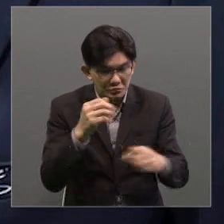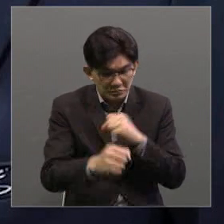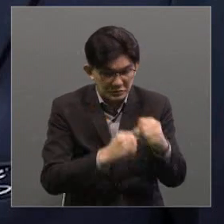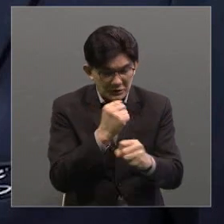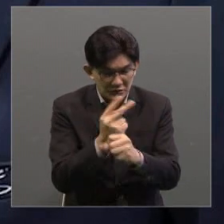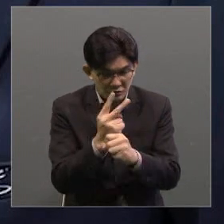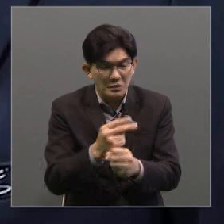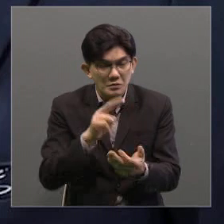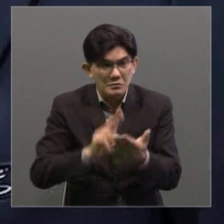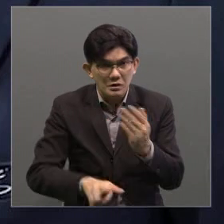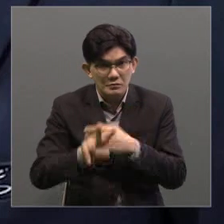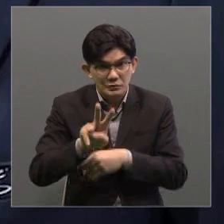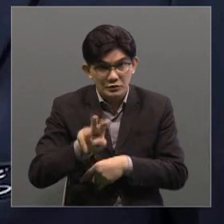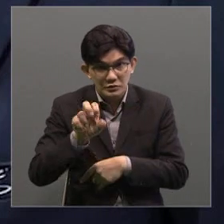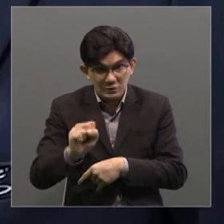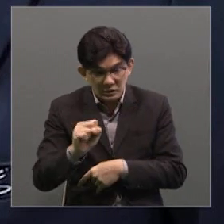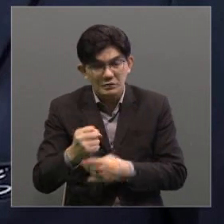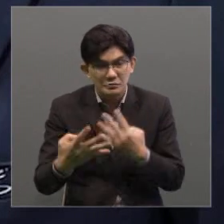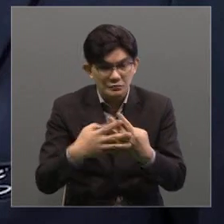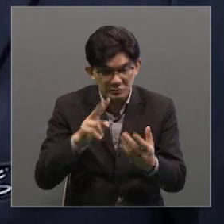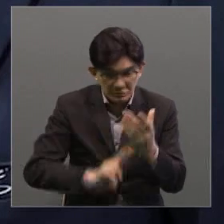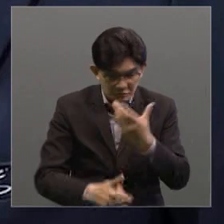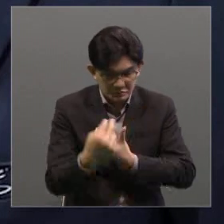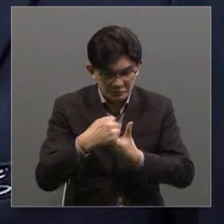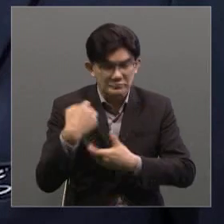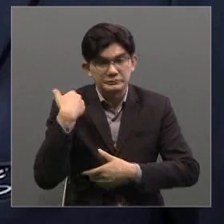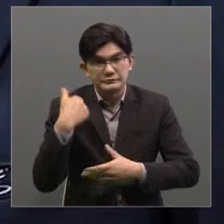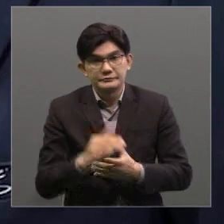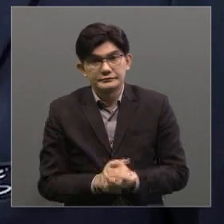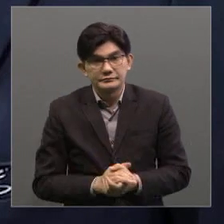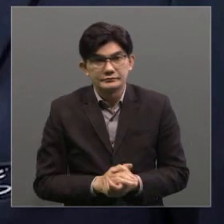เกิน 2ปีปรับไม่เกิน200,000บาทหรือทั้งจำทั้งปรับปรับกัน